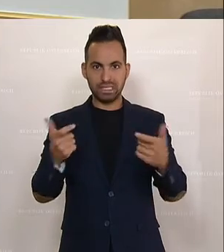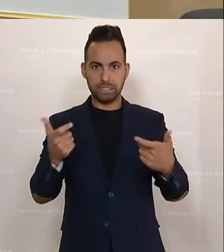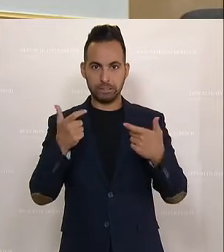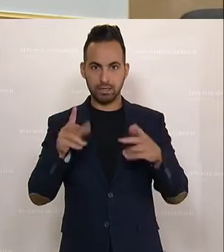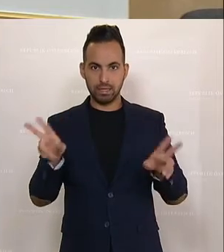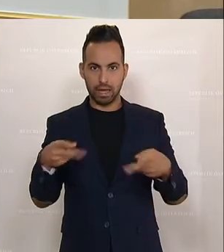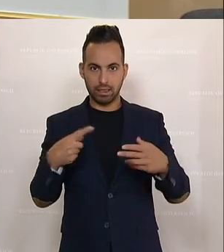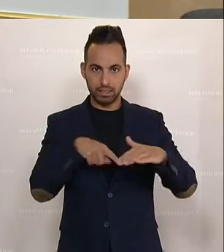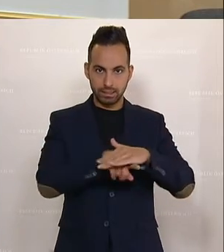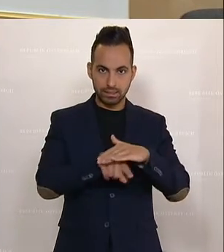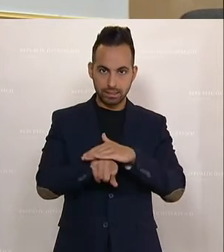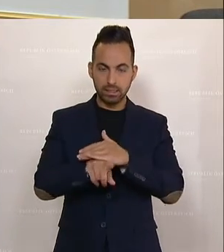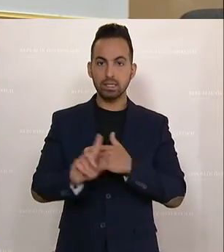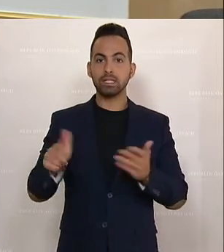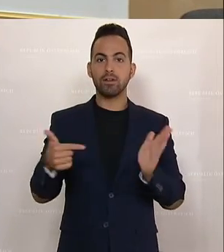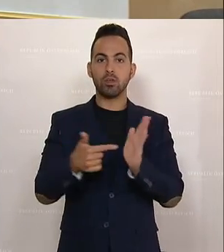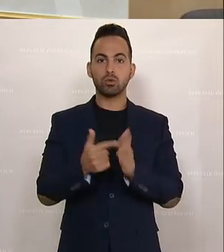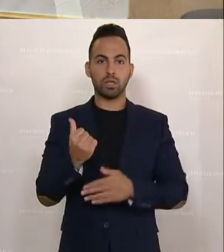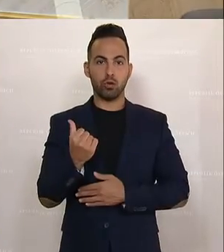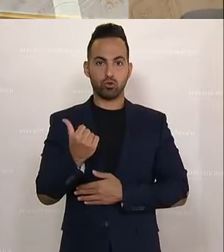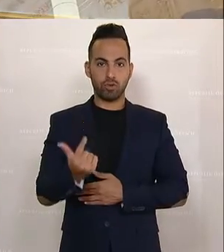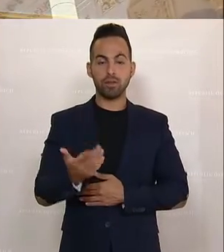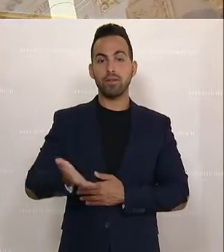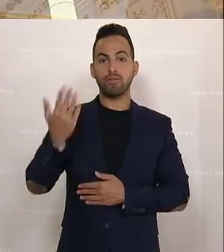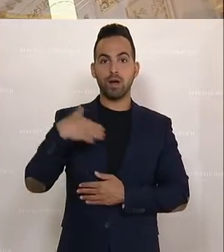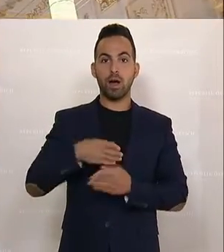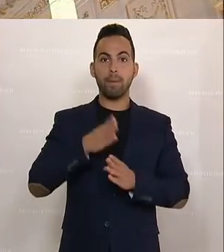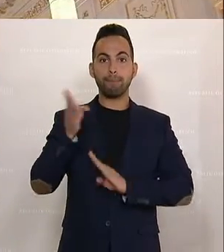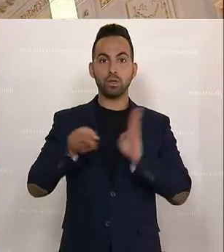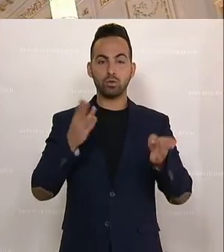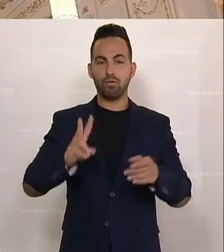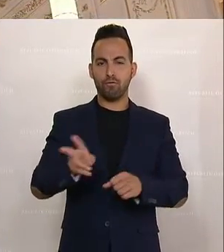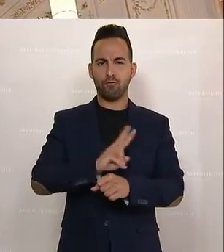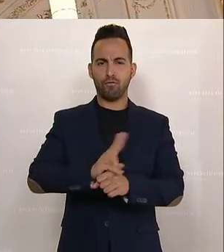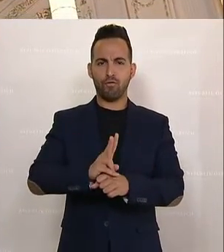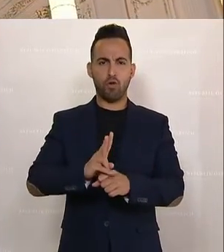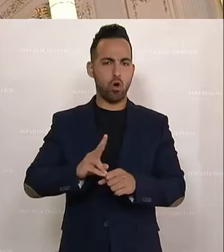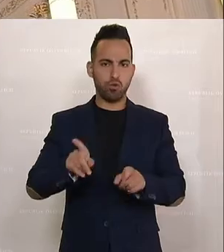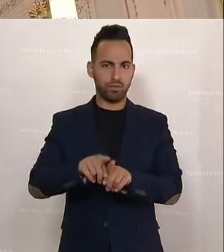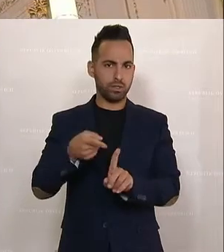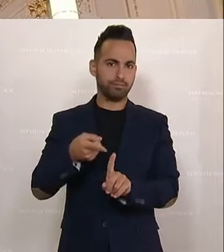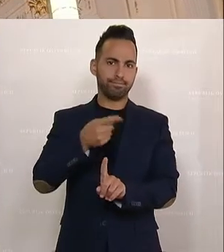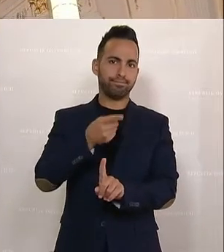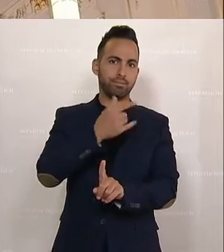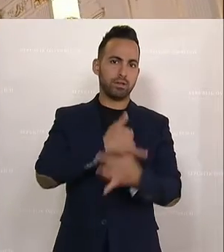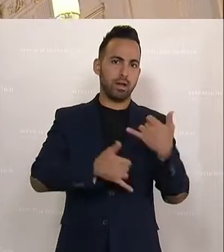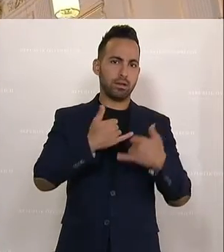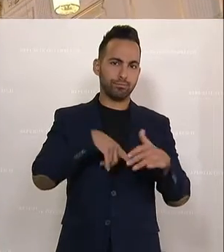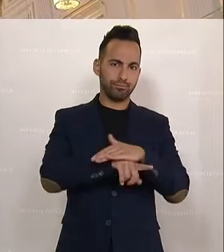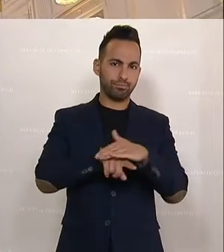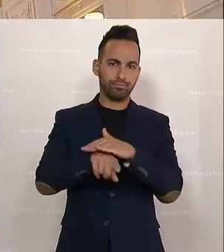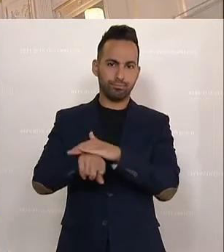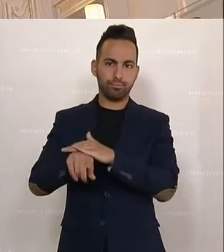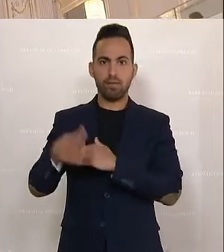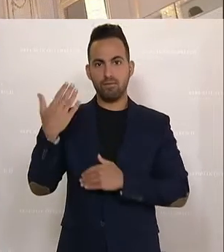hat, haben wir 2021 die Besuche in vollem Umfang wie in den Jahren davor